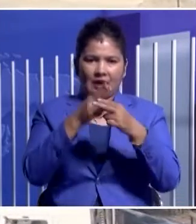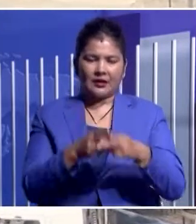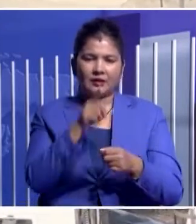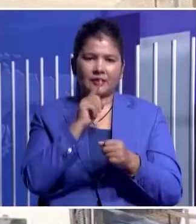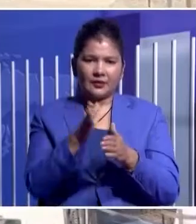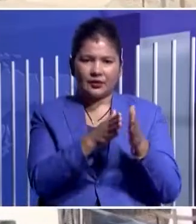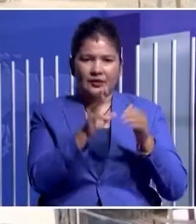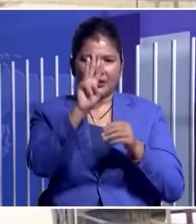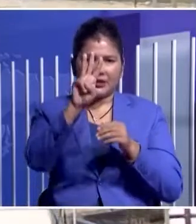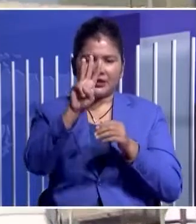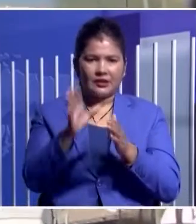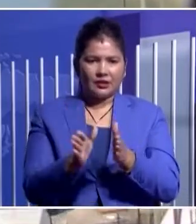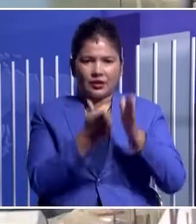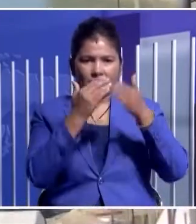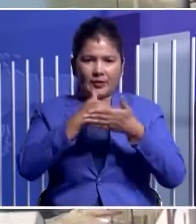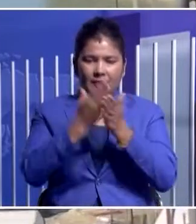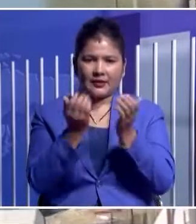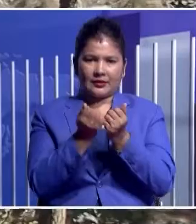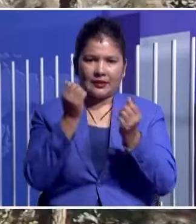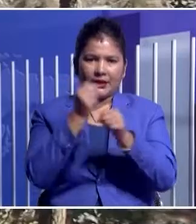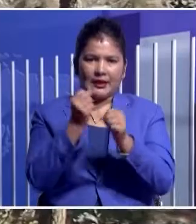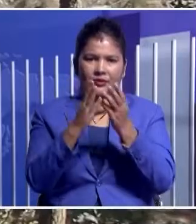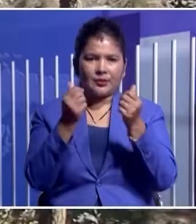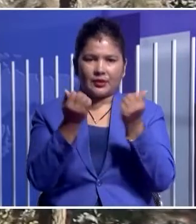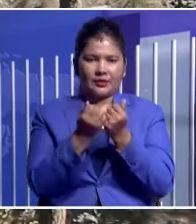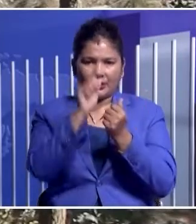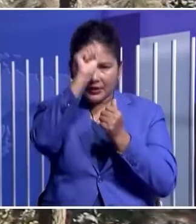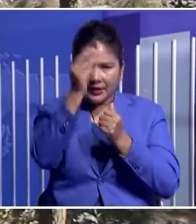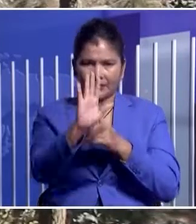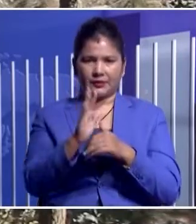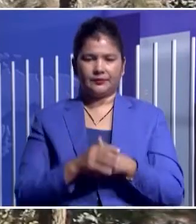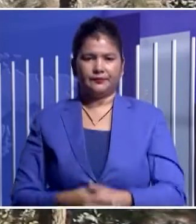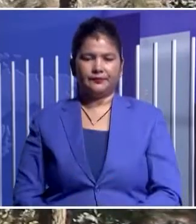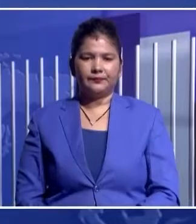आयोजनालाई 3 चरणमा विभाजन गरेर काम सम्पन्न गर्ने जनाइएको छ।